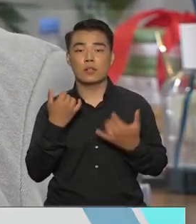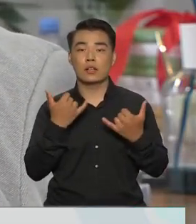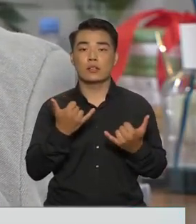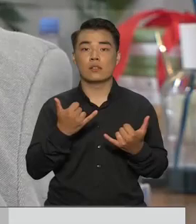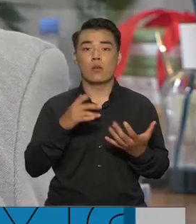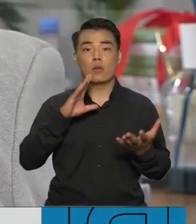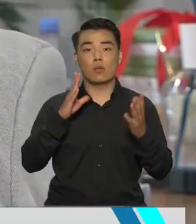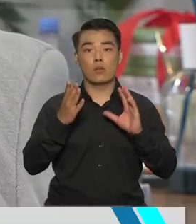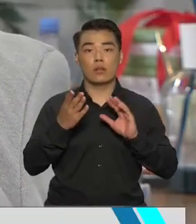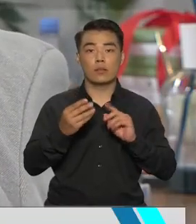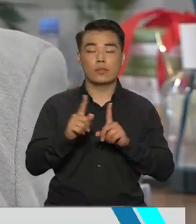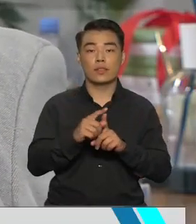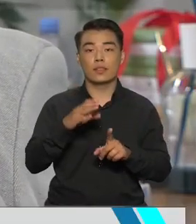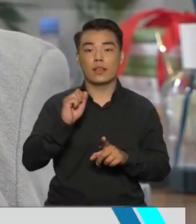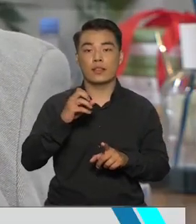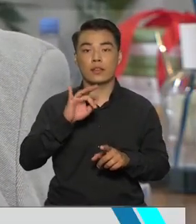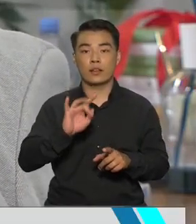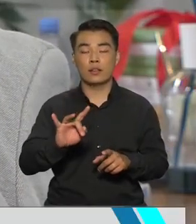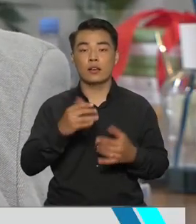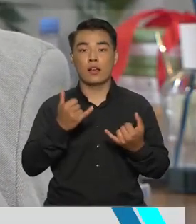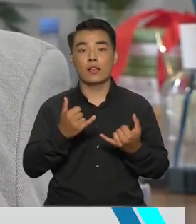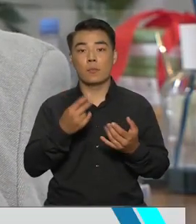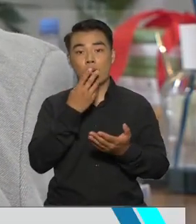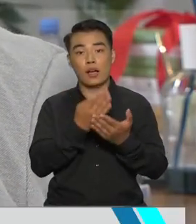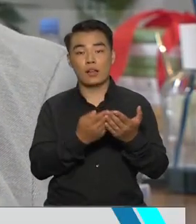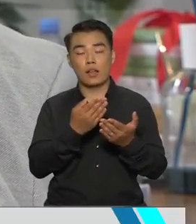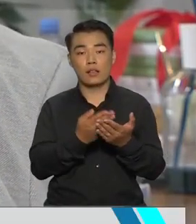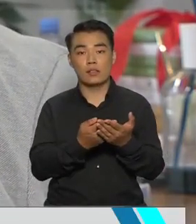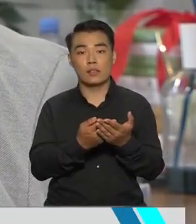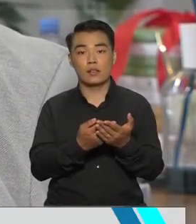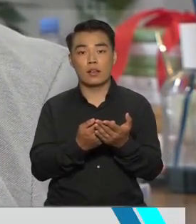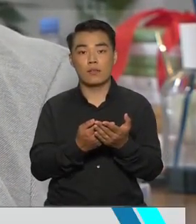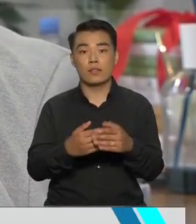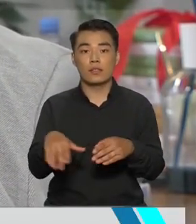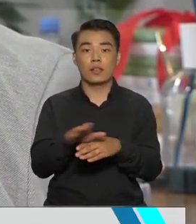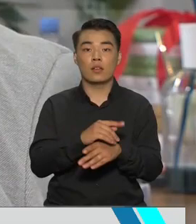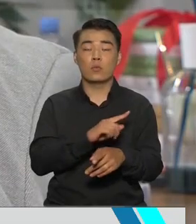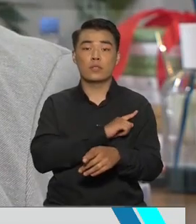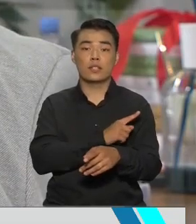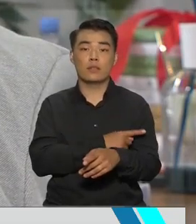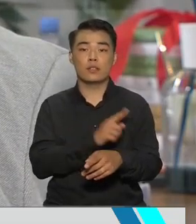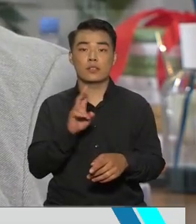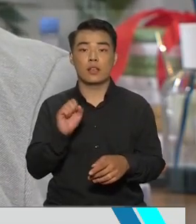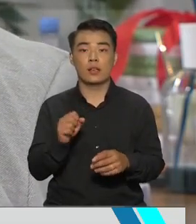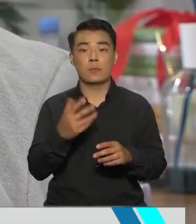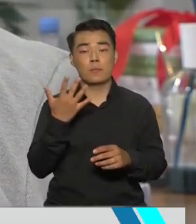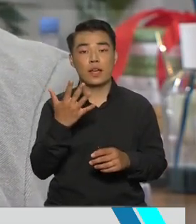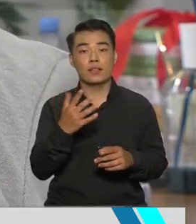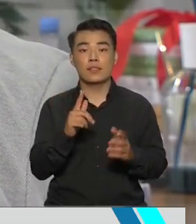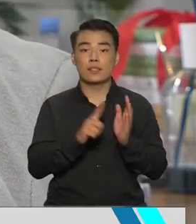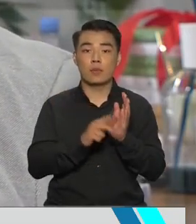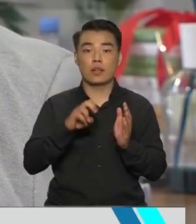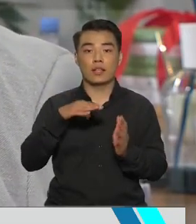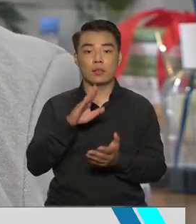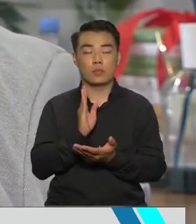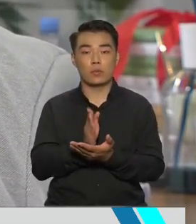которые связаны с тендерами, в результате этот процесс весь выльется на там, минимум 5-7 лет в то же